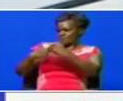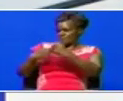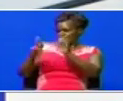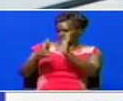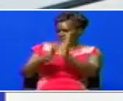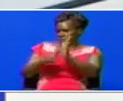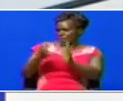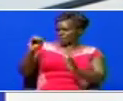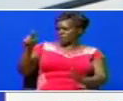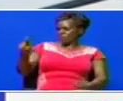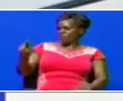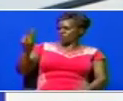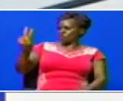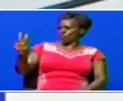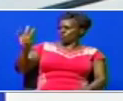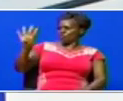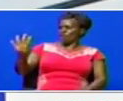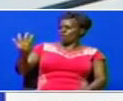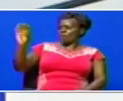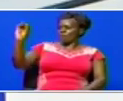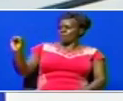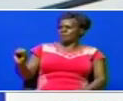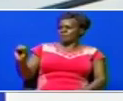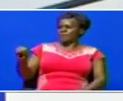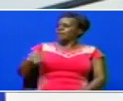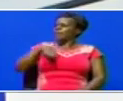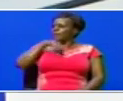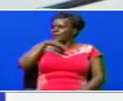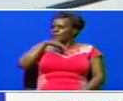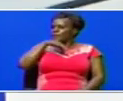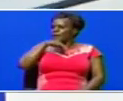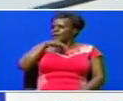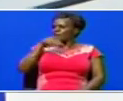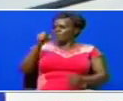1,298, representing 0.24%. Raila Odinga,